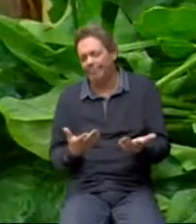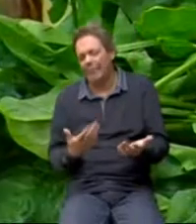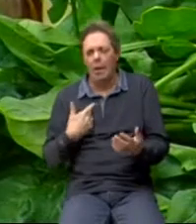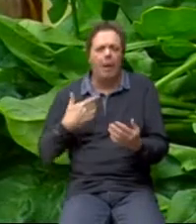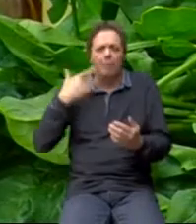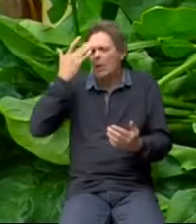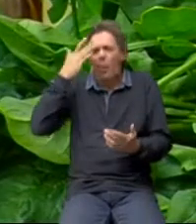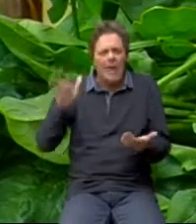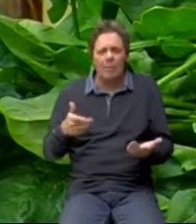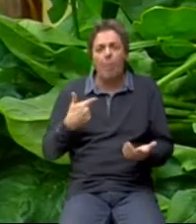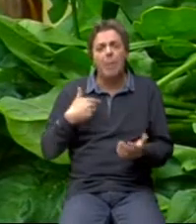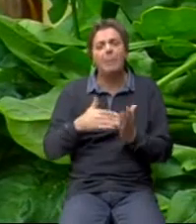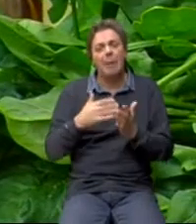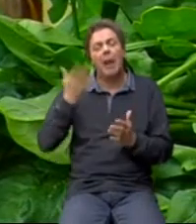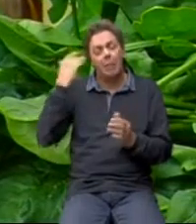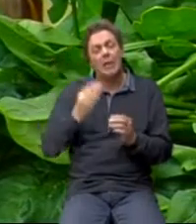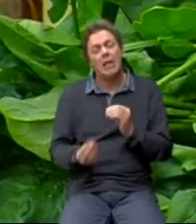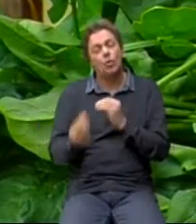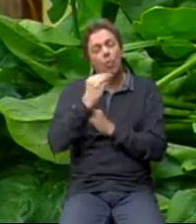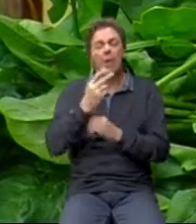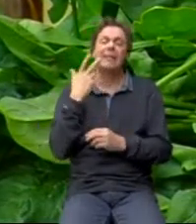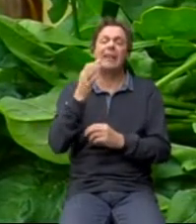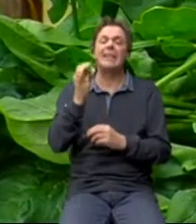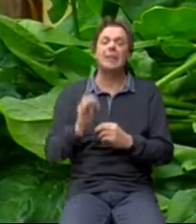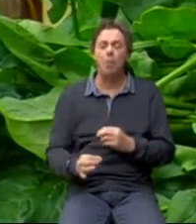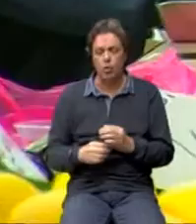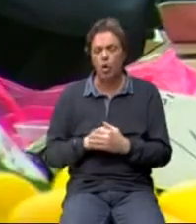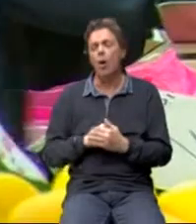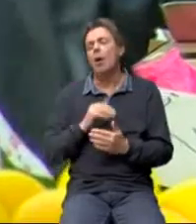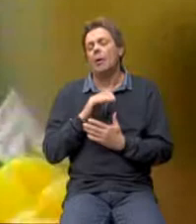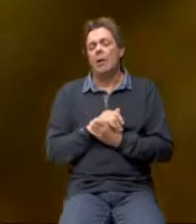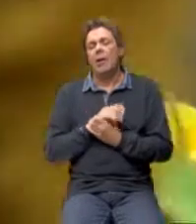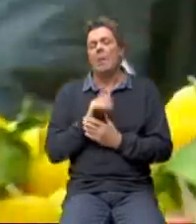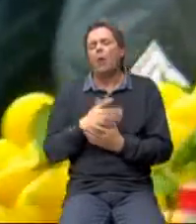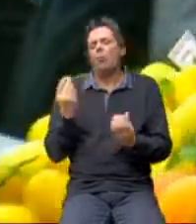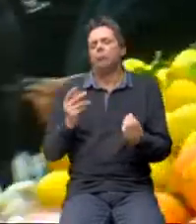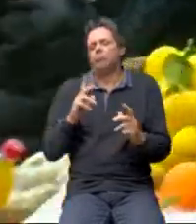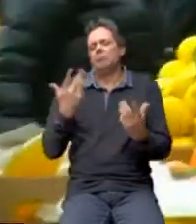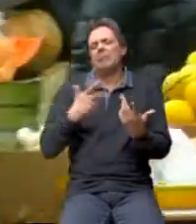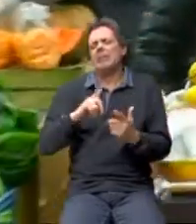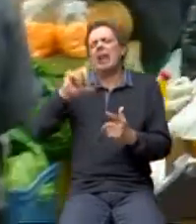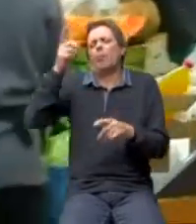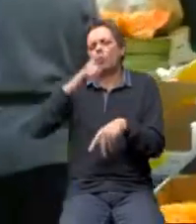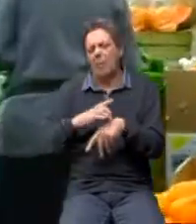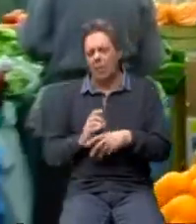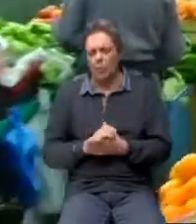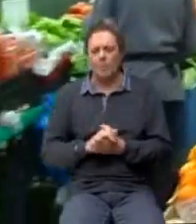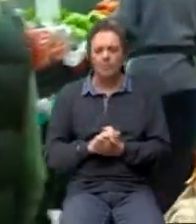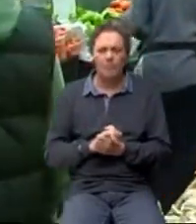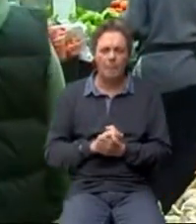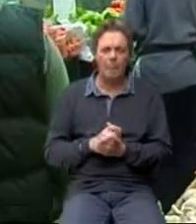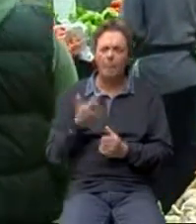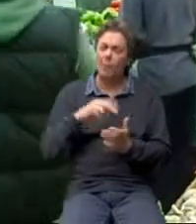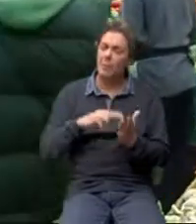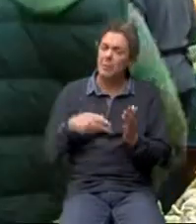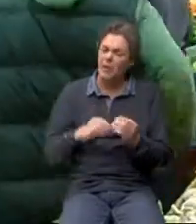onda mi bi trebali biti skuplji 30% recimo nego šta ja znam, negdje. Znači, trebalo bi znači prvo